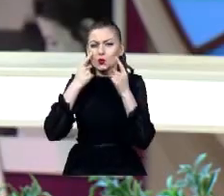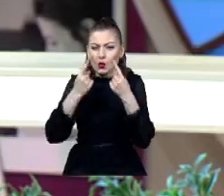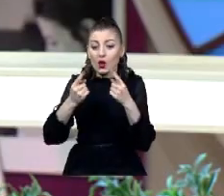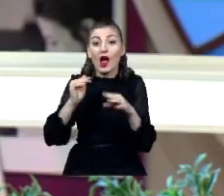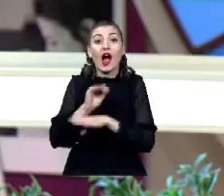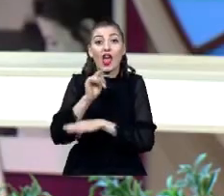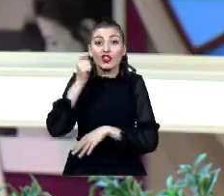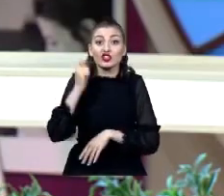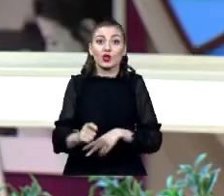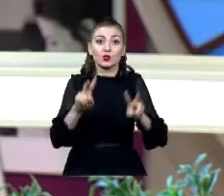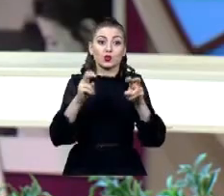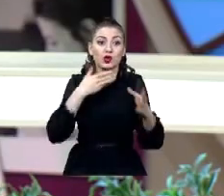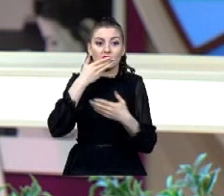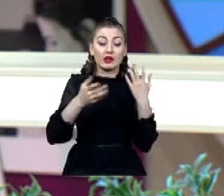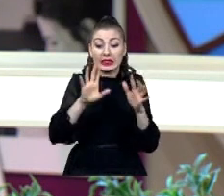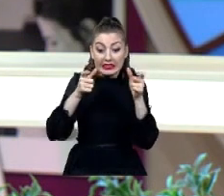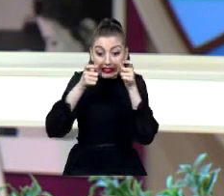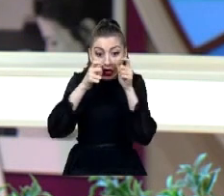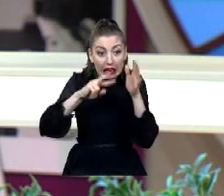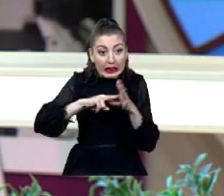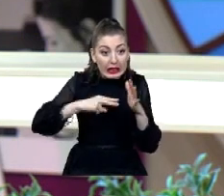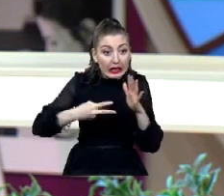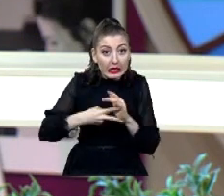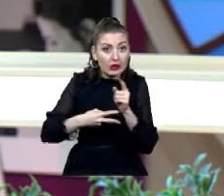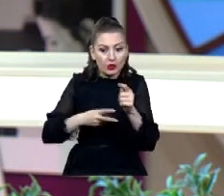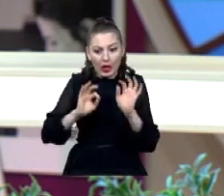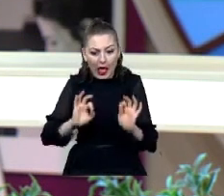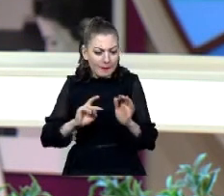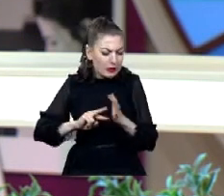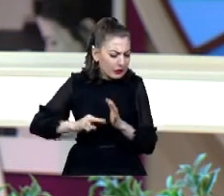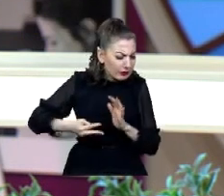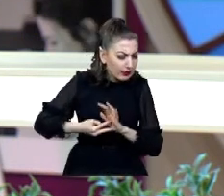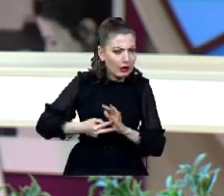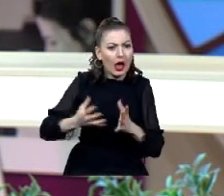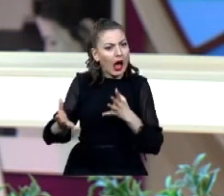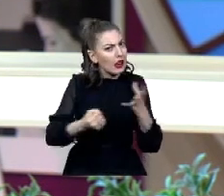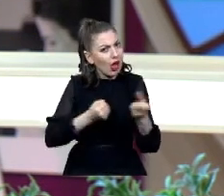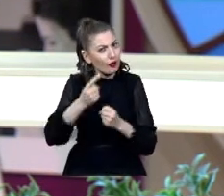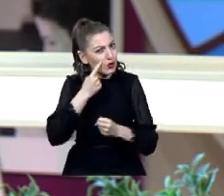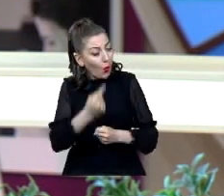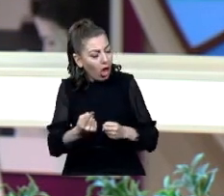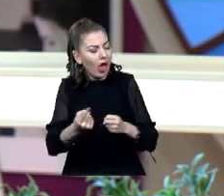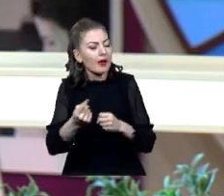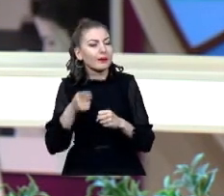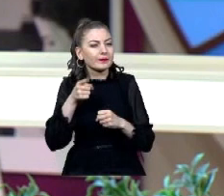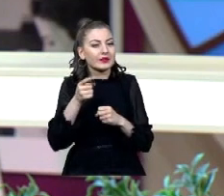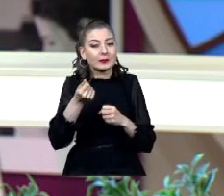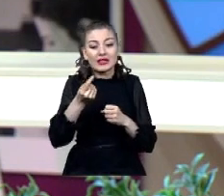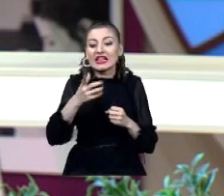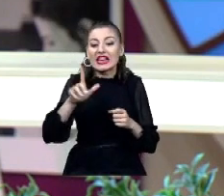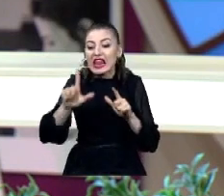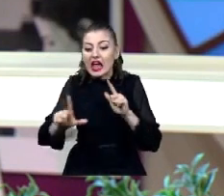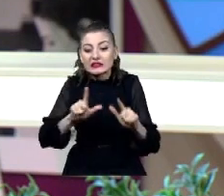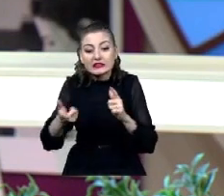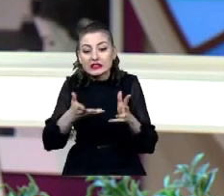hayatın gerçeği. Bir dikkat ederek temkinli yaşamak ve alışverişi ona göre yapmak var. Eskiler şöyle derlerdi,